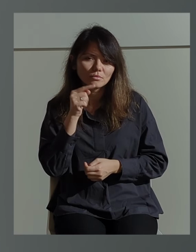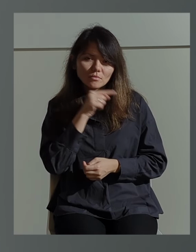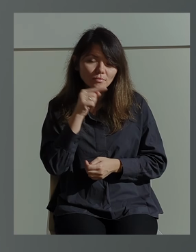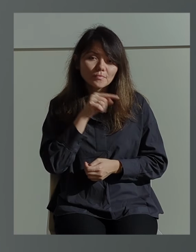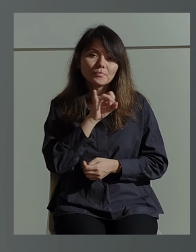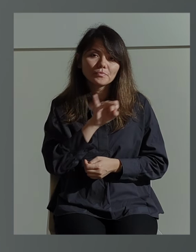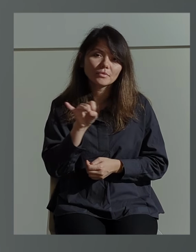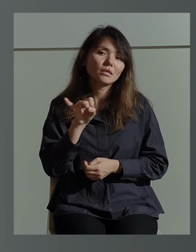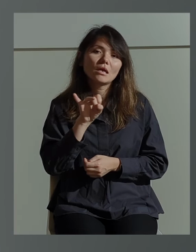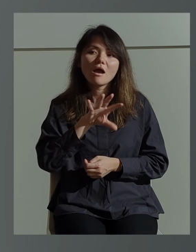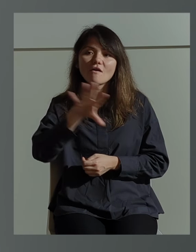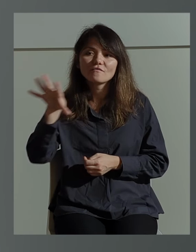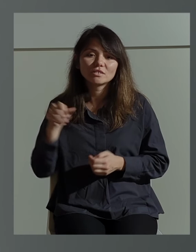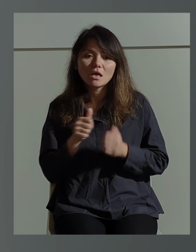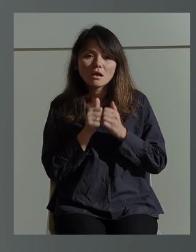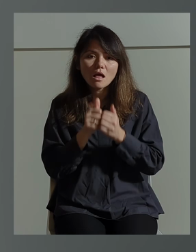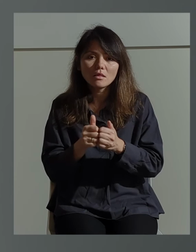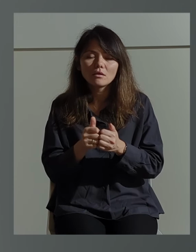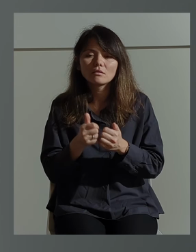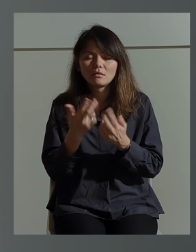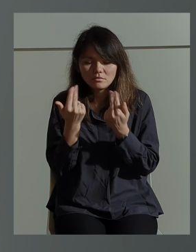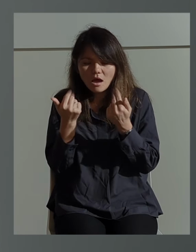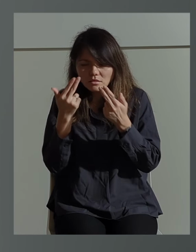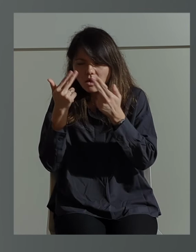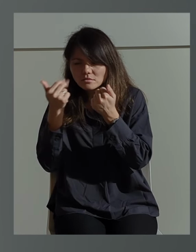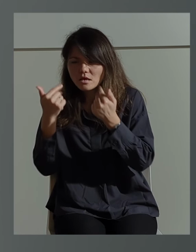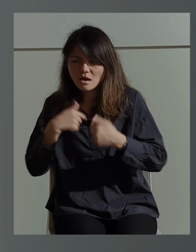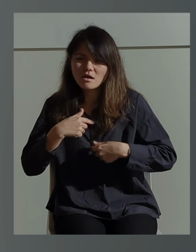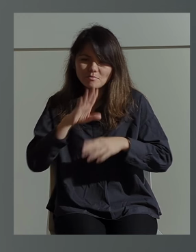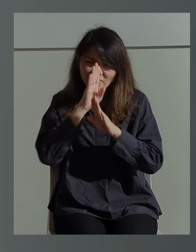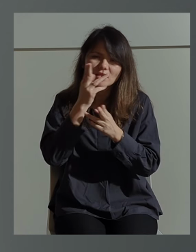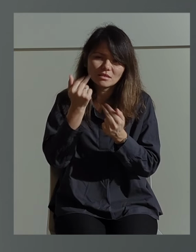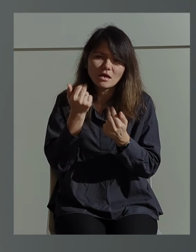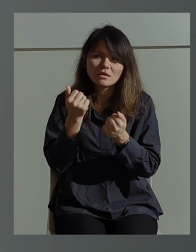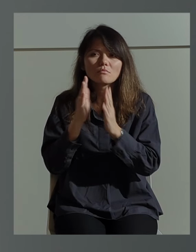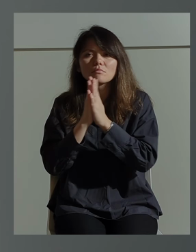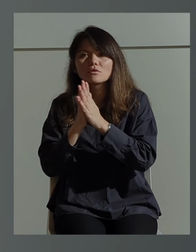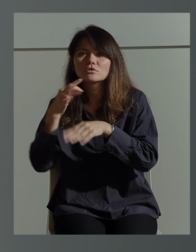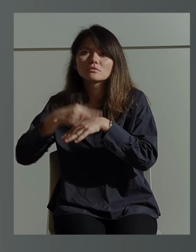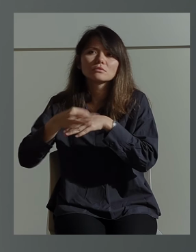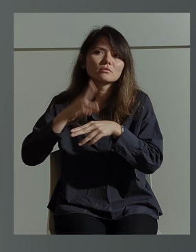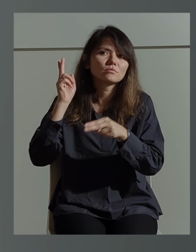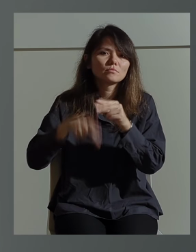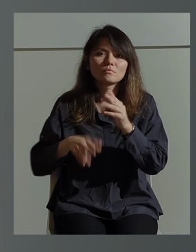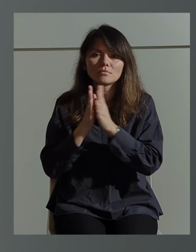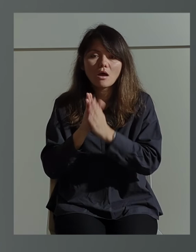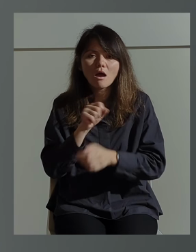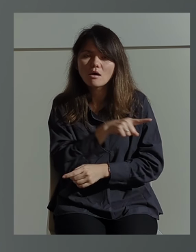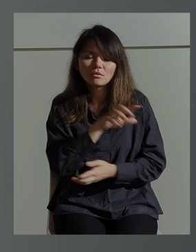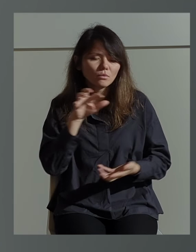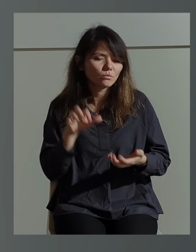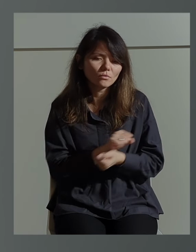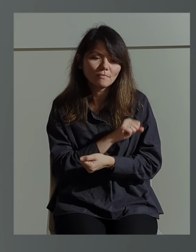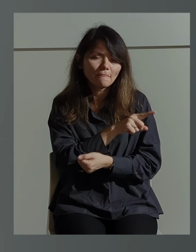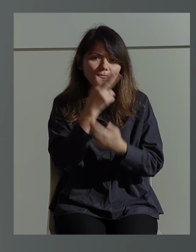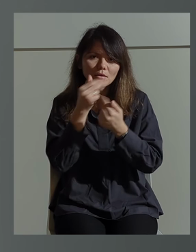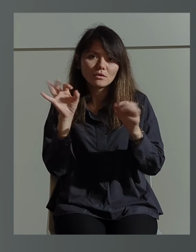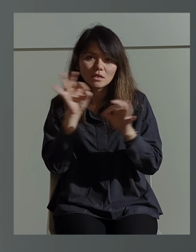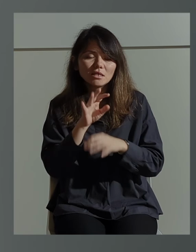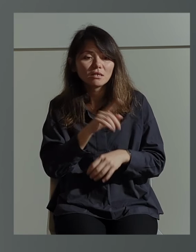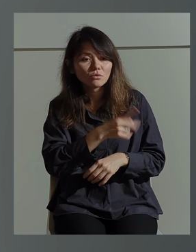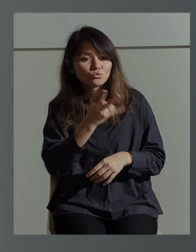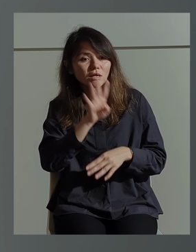на то что все её коллеги оклеветали себя сказали да мы враги народа пожалуйста ради Бога Пускай это закончится а она не признавала ей вместо